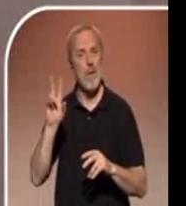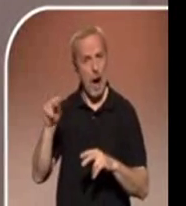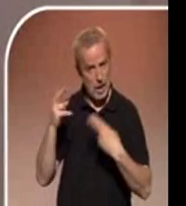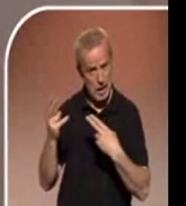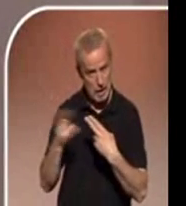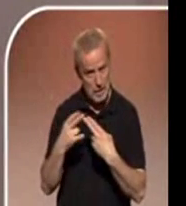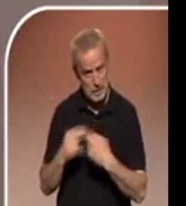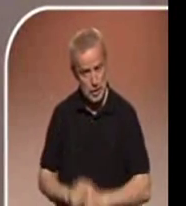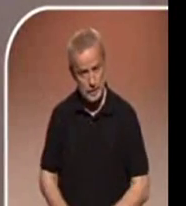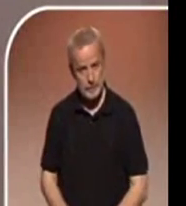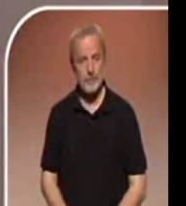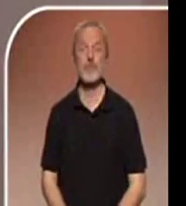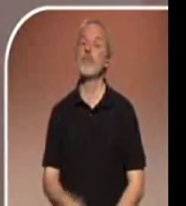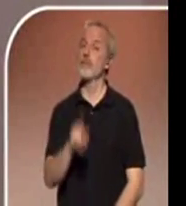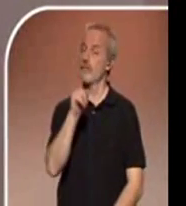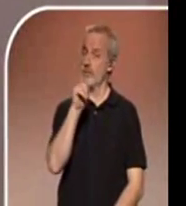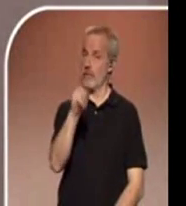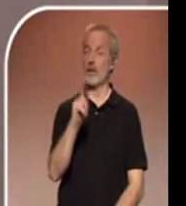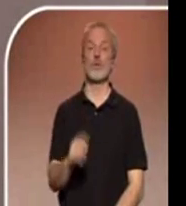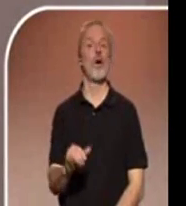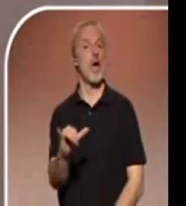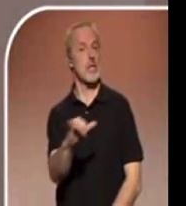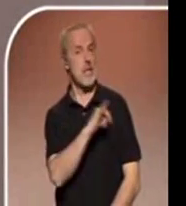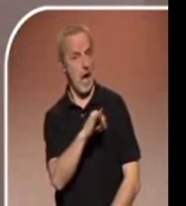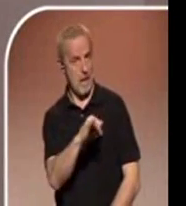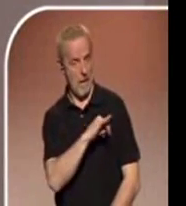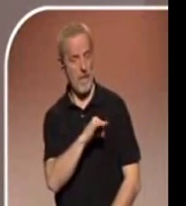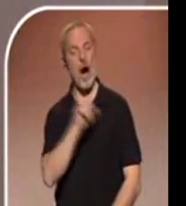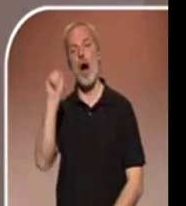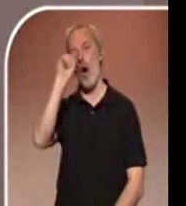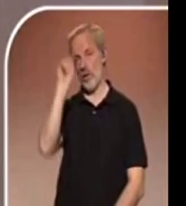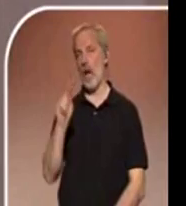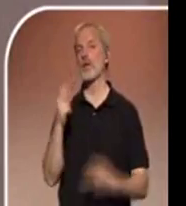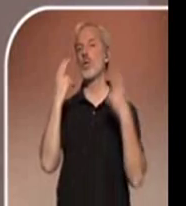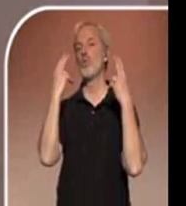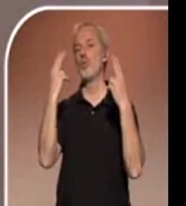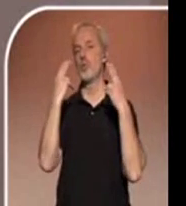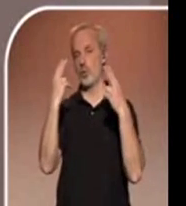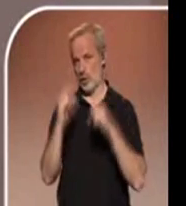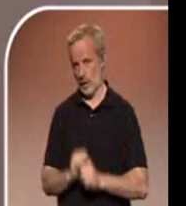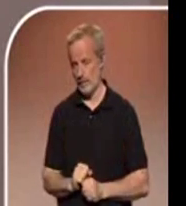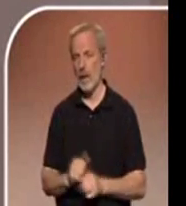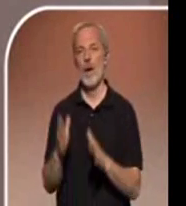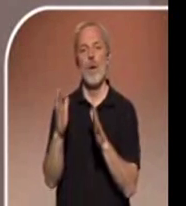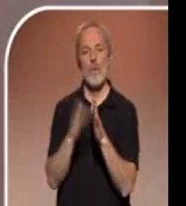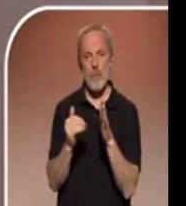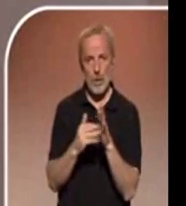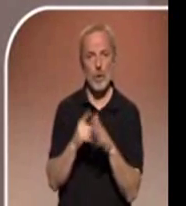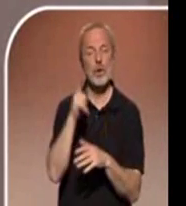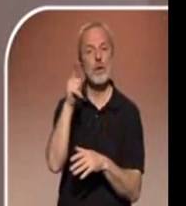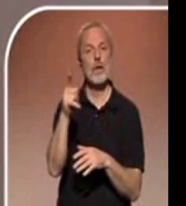nebezpečí? Tak to je velmi důležitá otázka, protože ta hodnota může